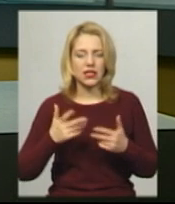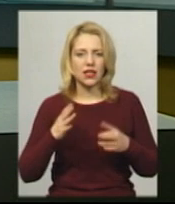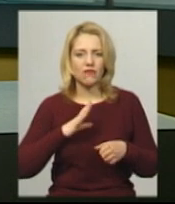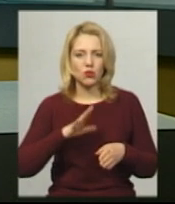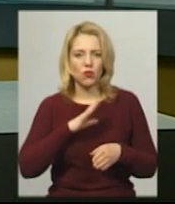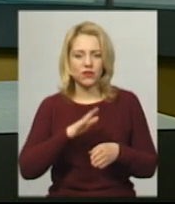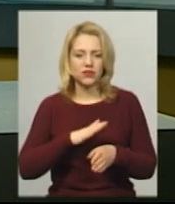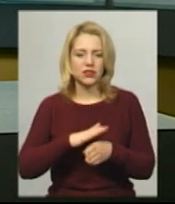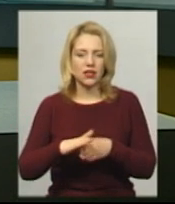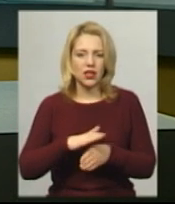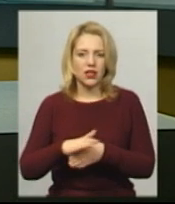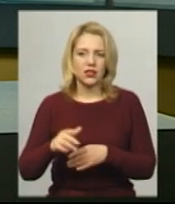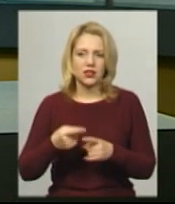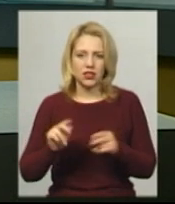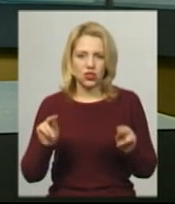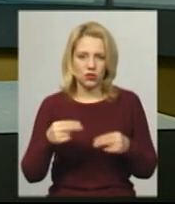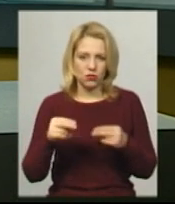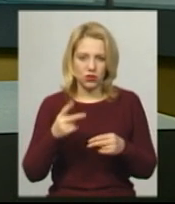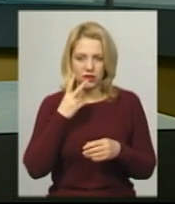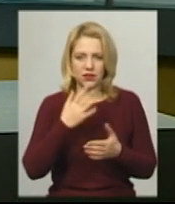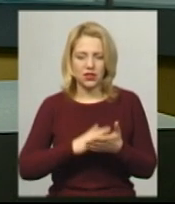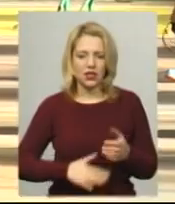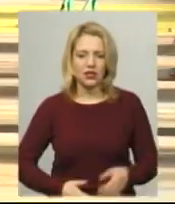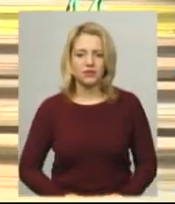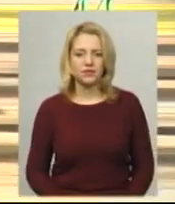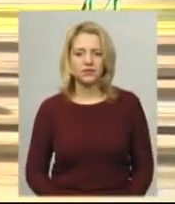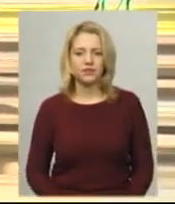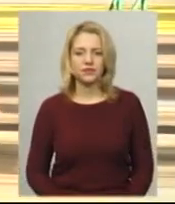чемпіонат області з легкої атлетики, дивіться далі у сюжеті.